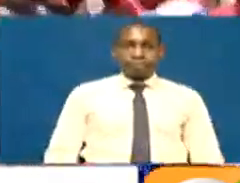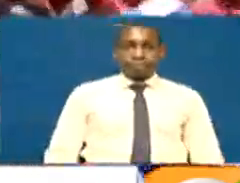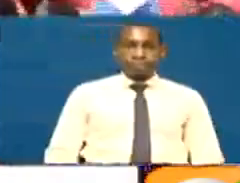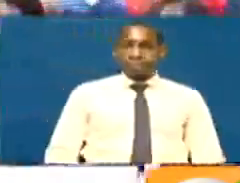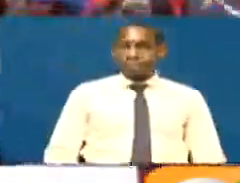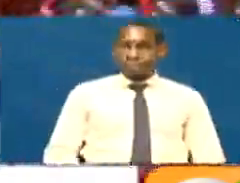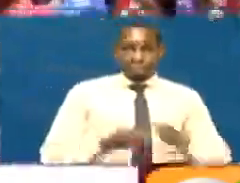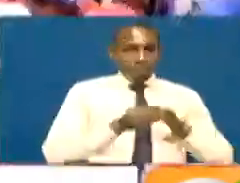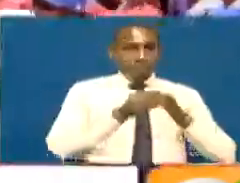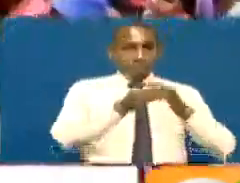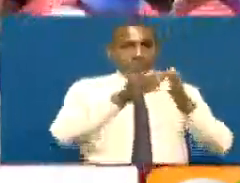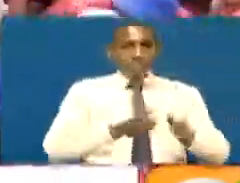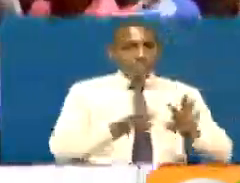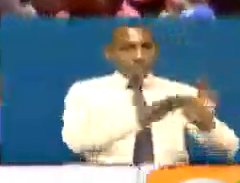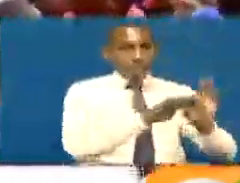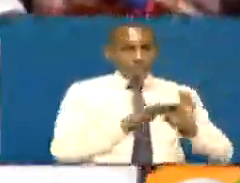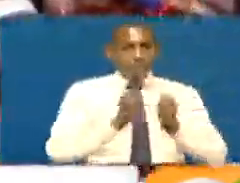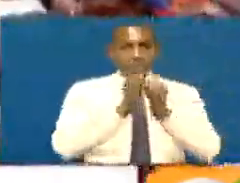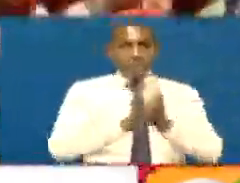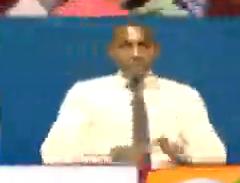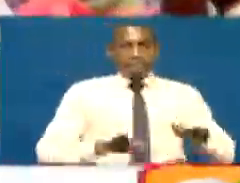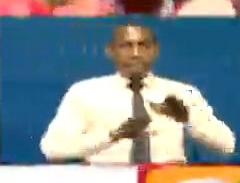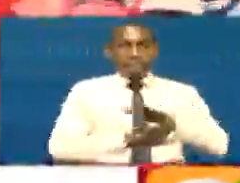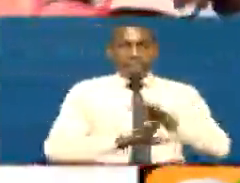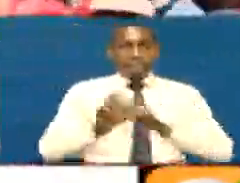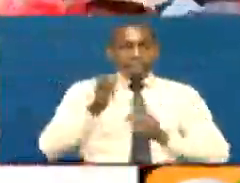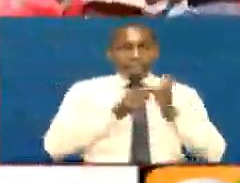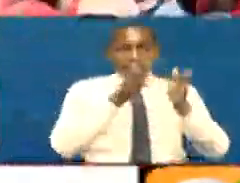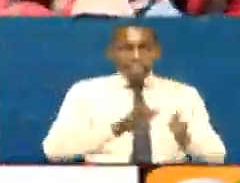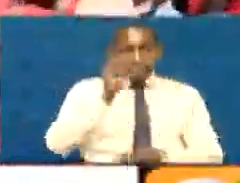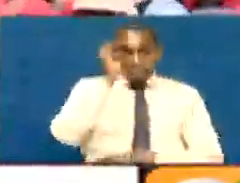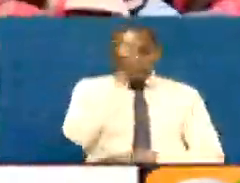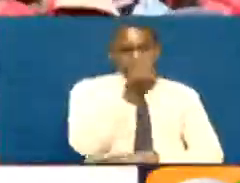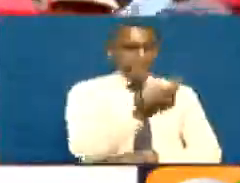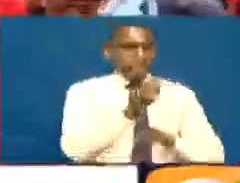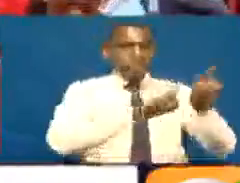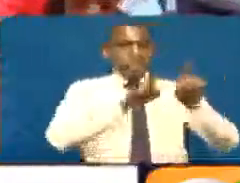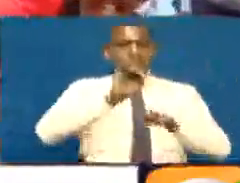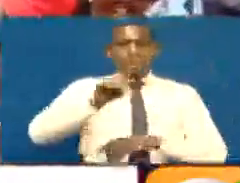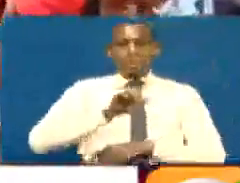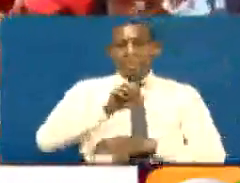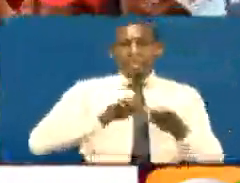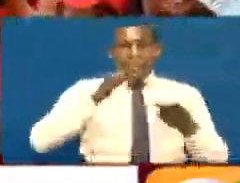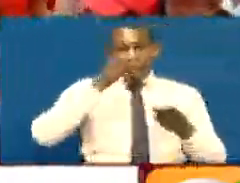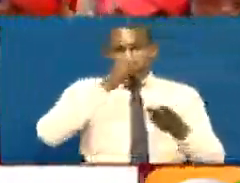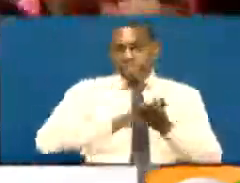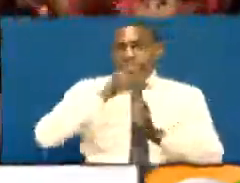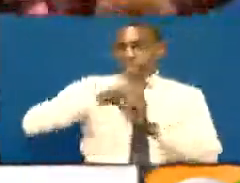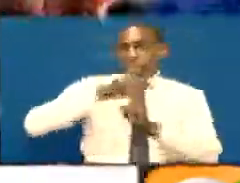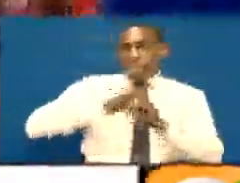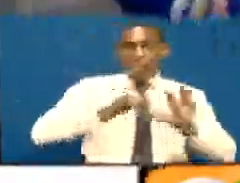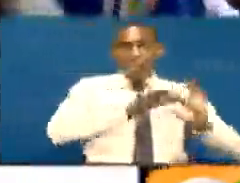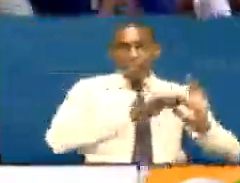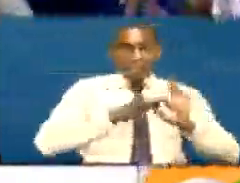Kinara wa Azimio Raila Odinga na mgombea mwenza Martha Karua walizuru kaunti za Laikipia na Nyeri na kurindima ngoma ya